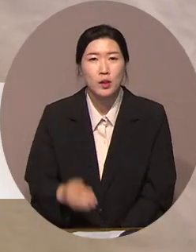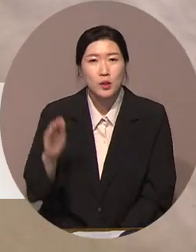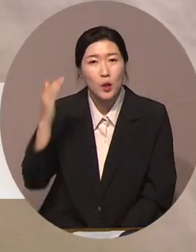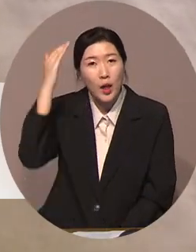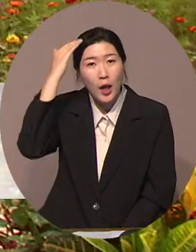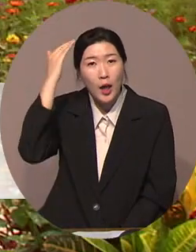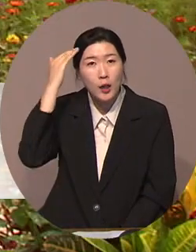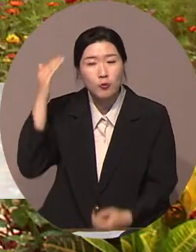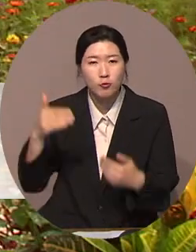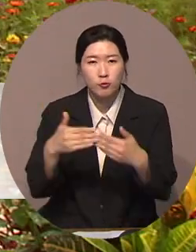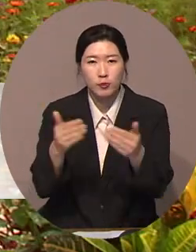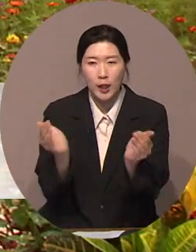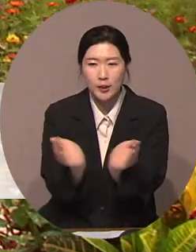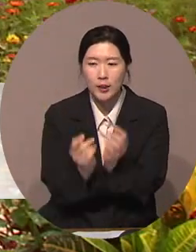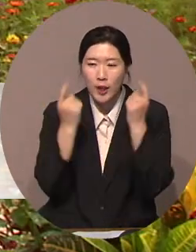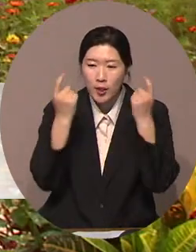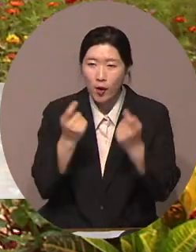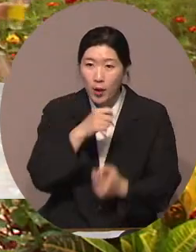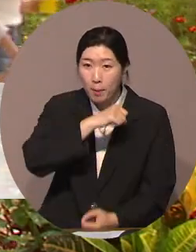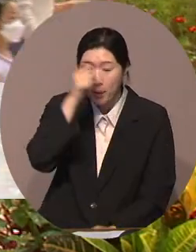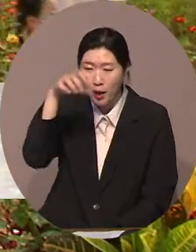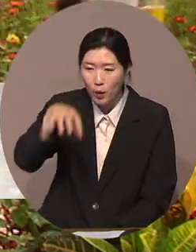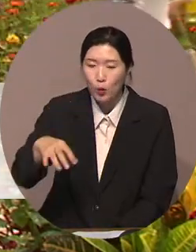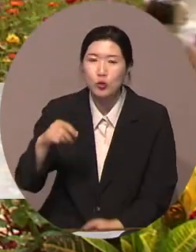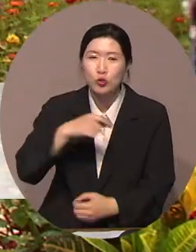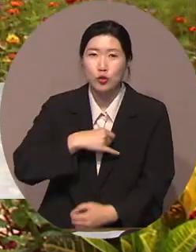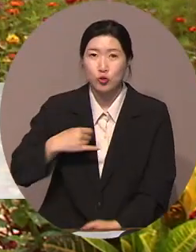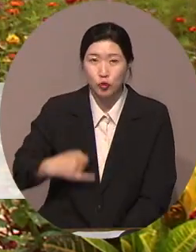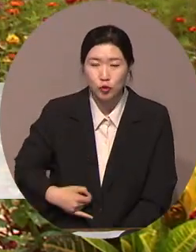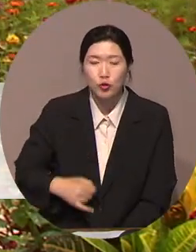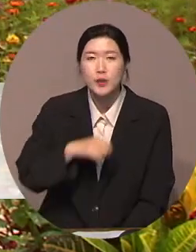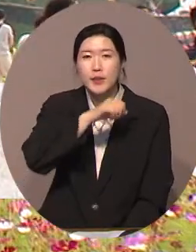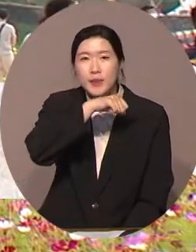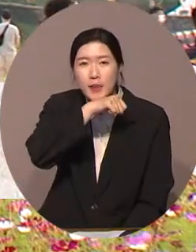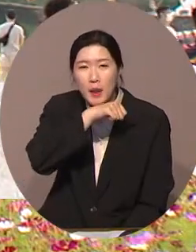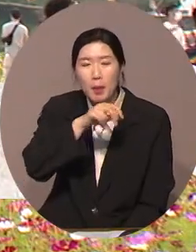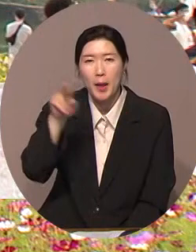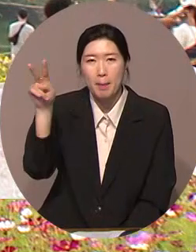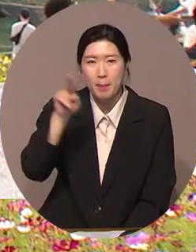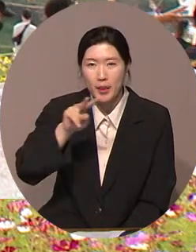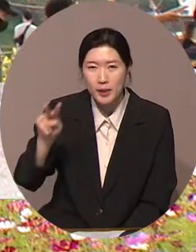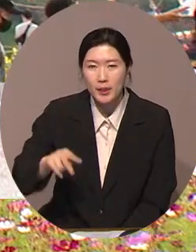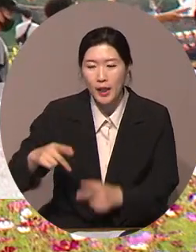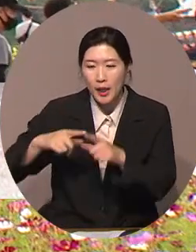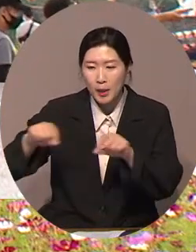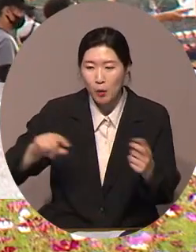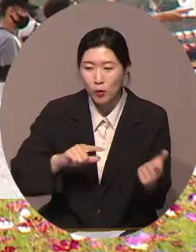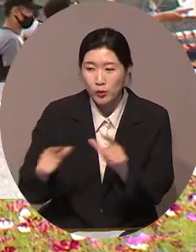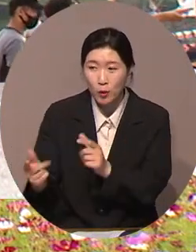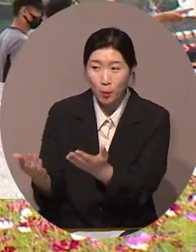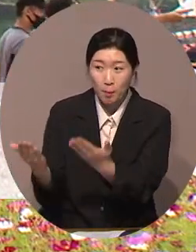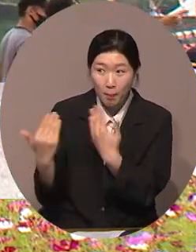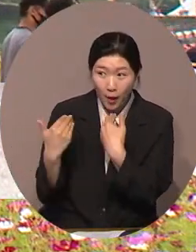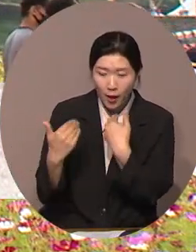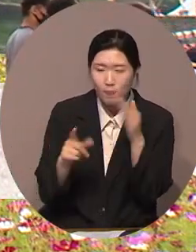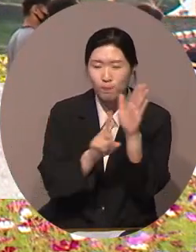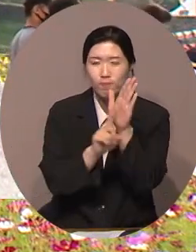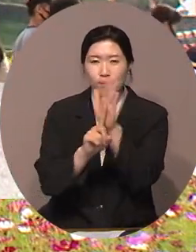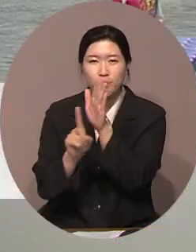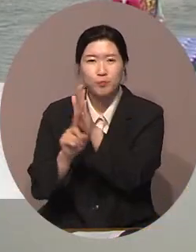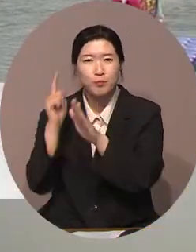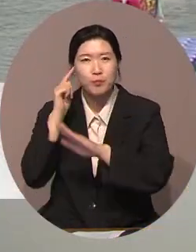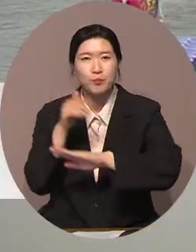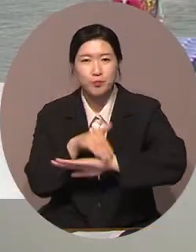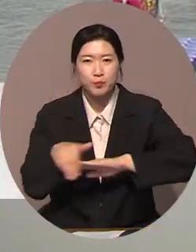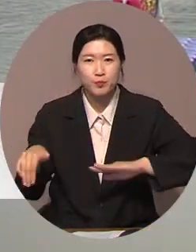한국 단체건강의 허용된 중국을 비롯해 대만과 베트남 싱가포르 일본 등을 상대로 관광객 유치에